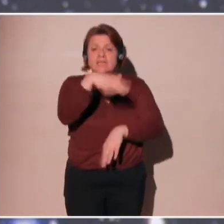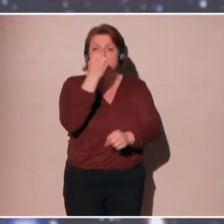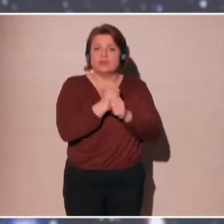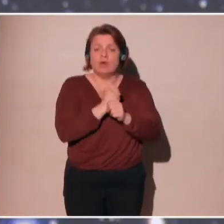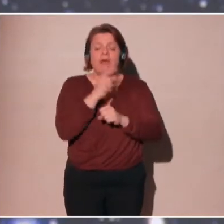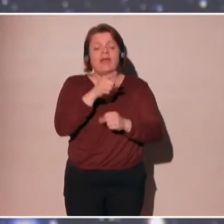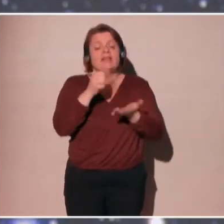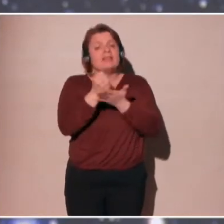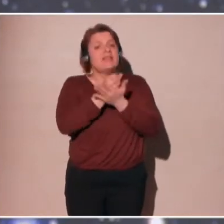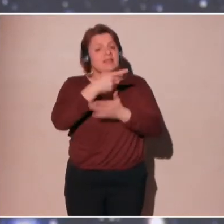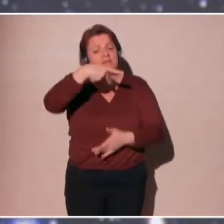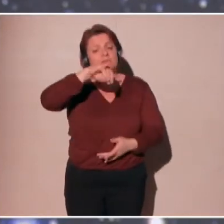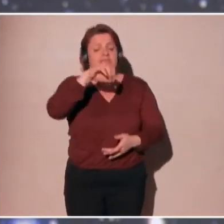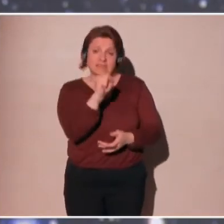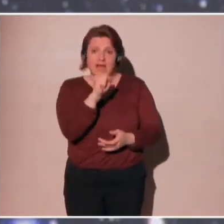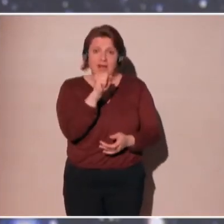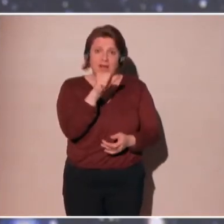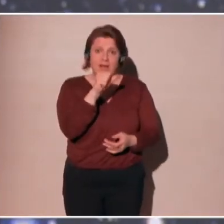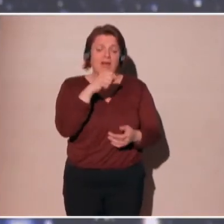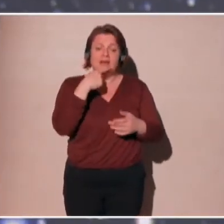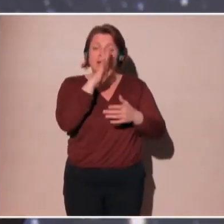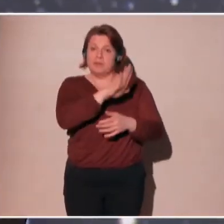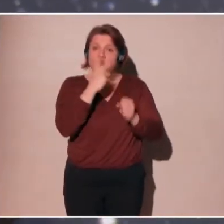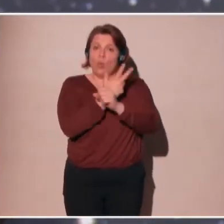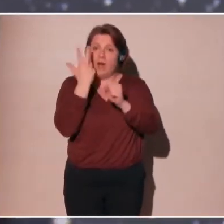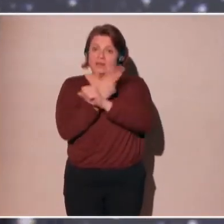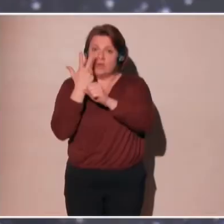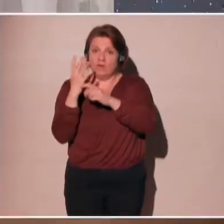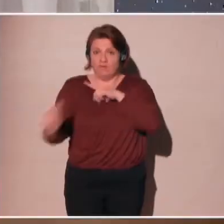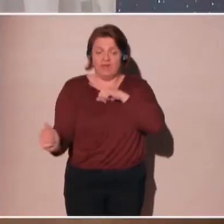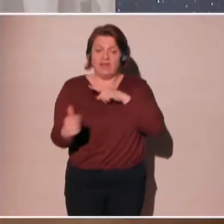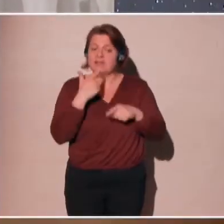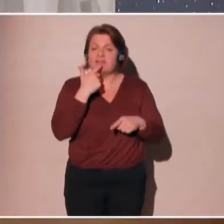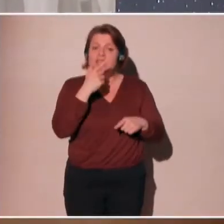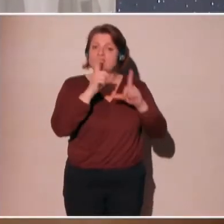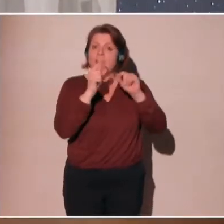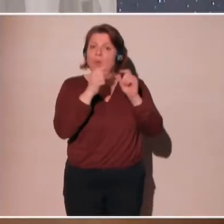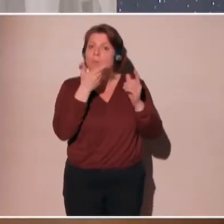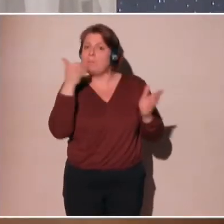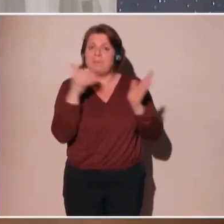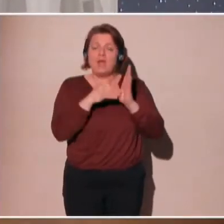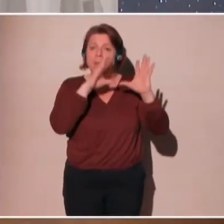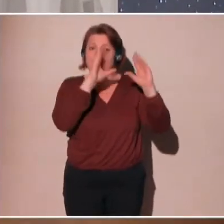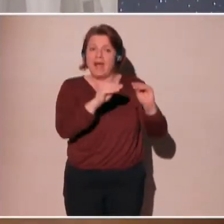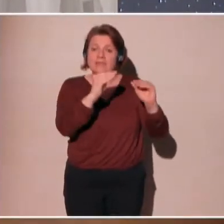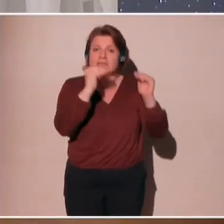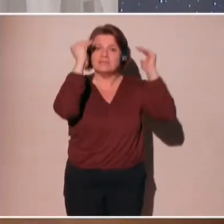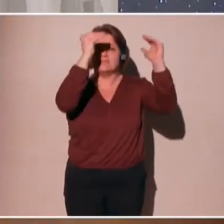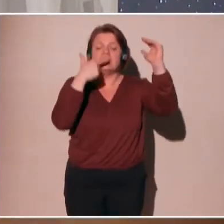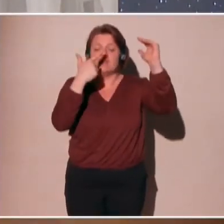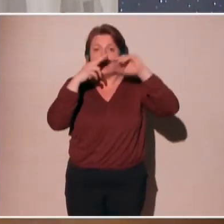tous les 3 ans. Donc si c'est vrai au Japon, c'est probablement, certainement même vrai dans tous les autres pays, et tous les autres pays de l'OCDE en